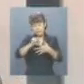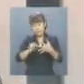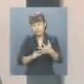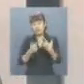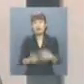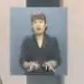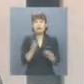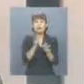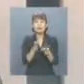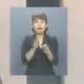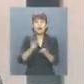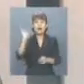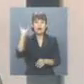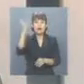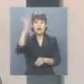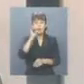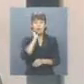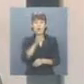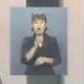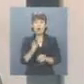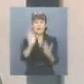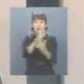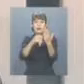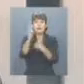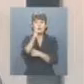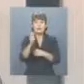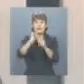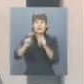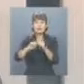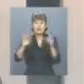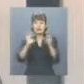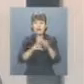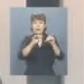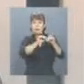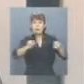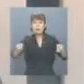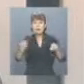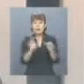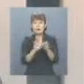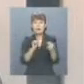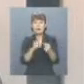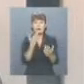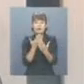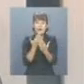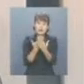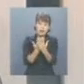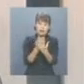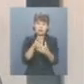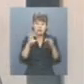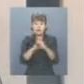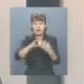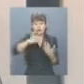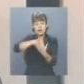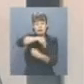คารโลกชี้ว่าประเทศในเอเชียส่วนใหญ่ยังมีโอกาสที่จะใช้มาตรการกระตุ้นภาคการคลังเพื่อไม่ให้เศรษฐกิจถดถอยจากวิกฤ